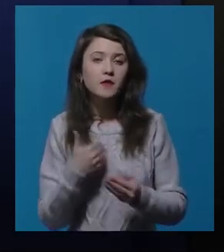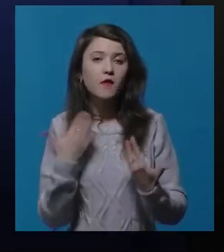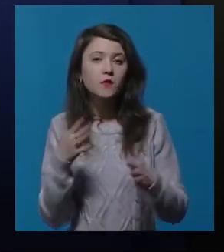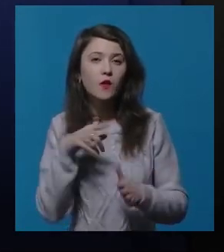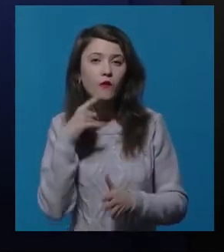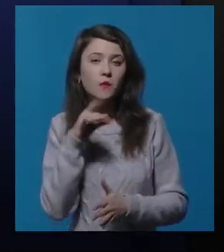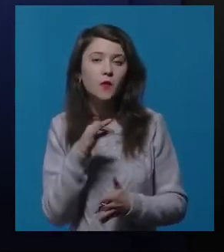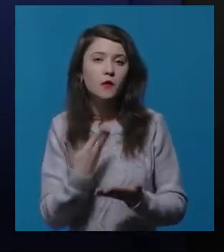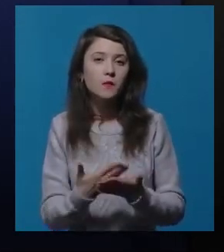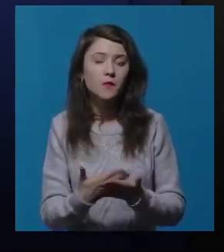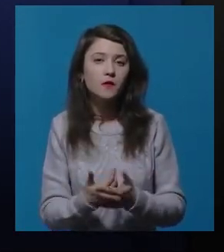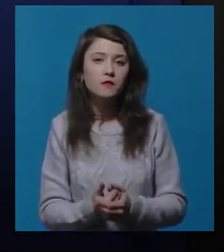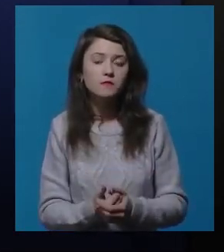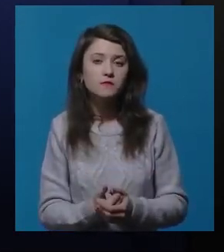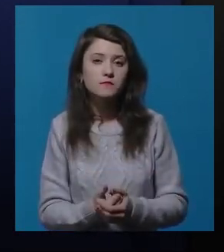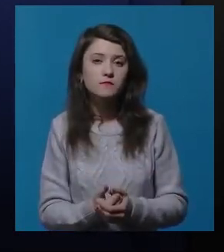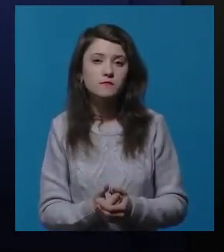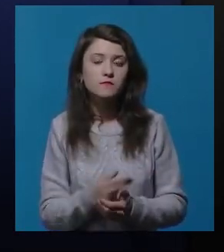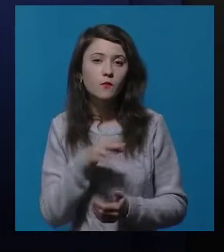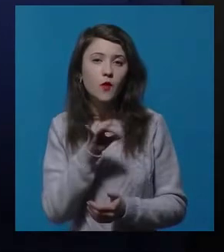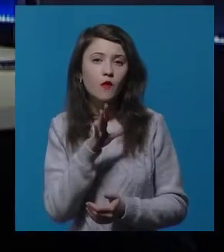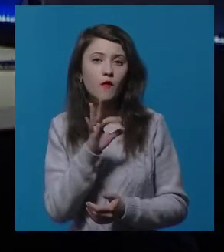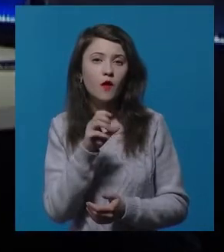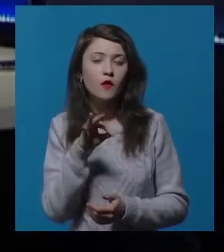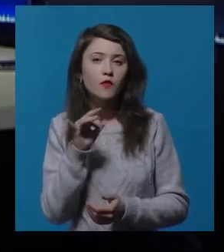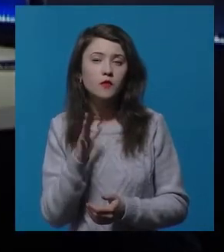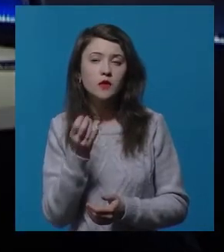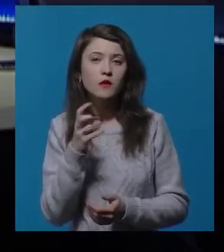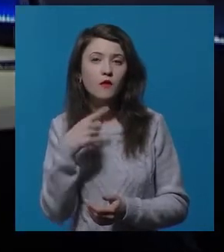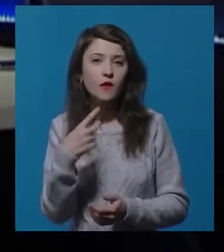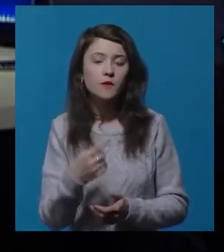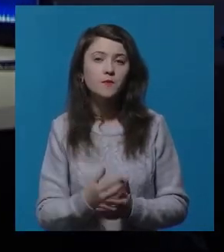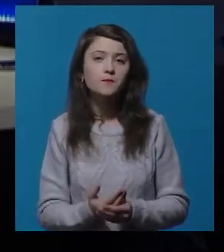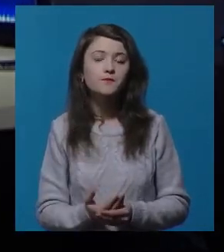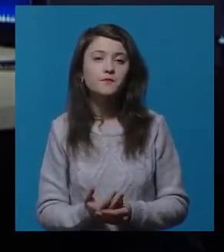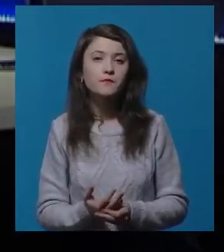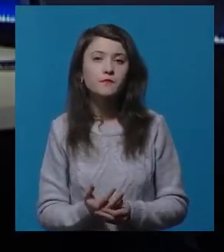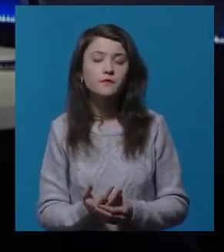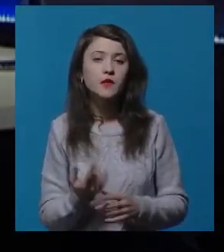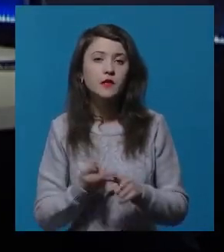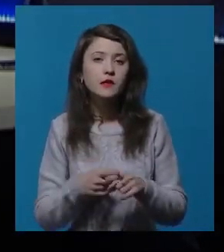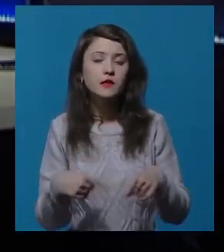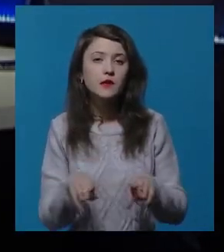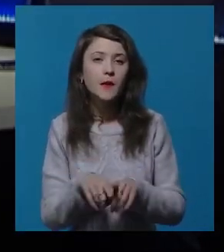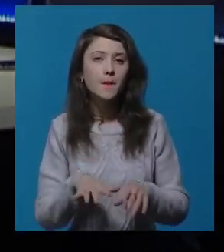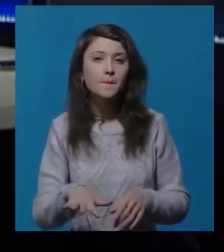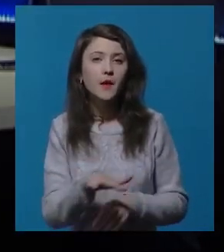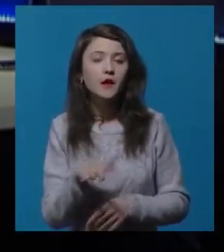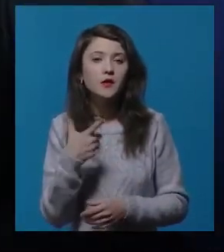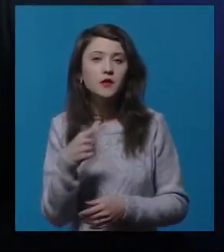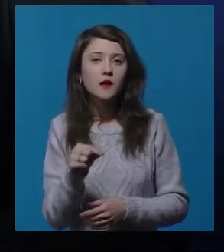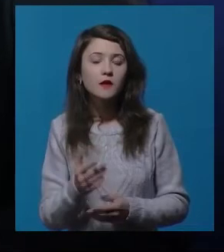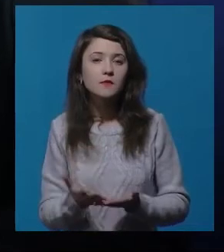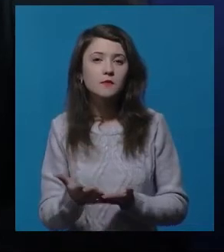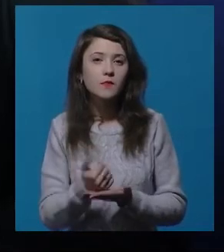мережу, наприклад, правих клубів «Провокатор». Є Ще не говорили. От це такий майданчик, де збираються